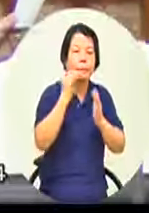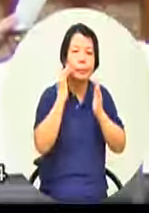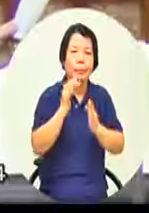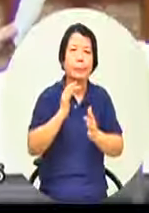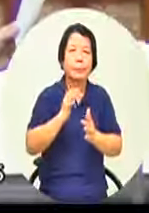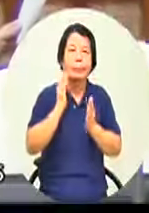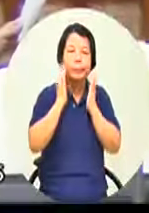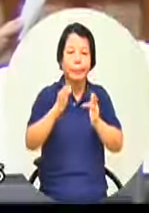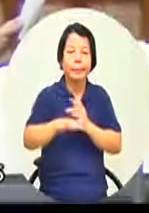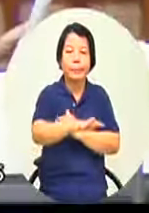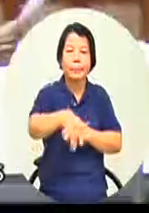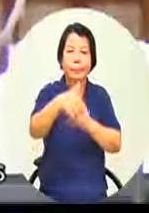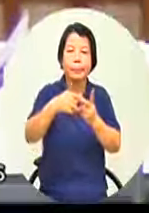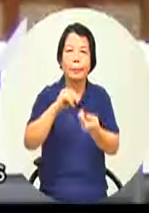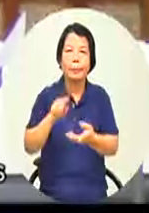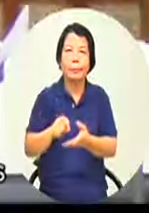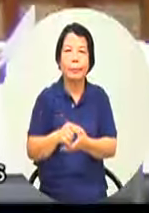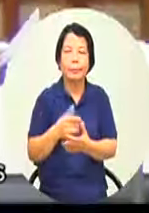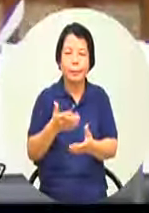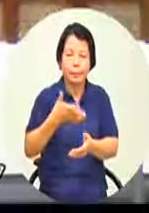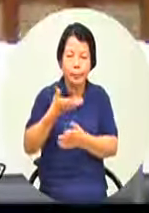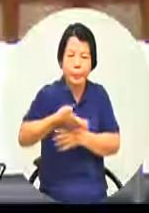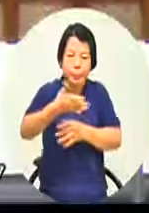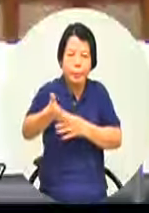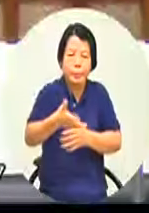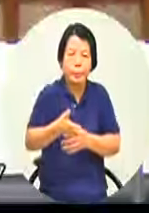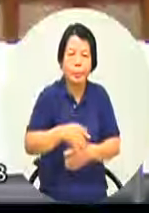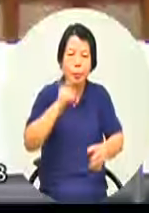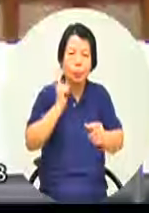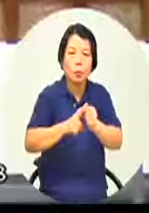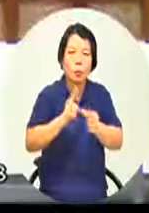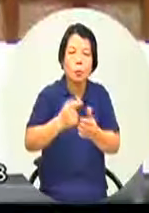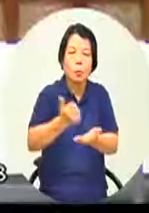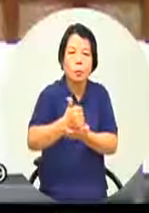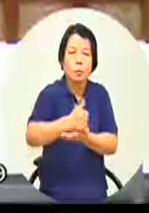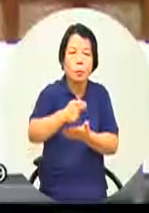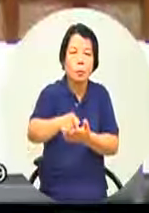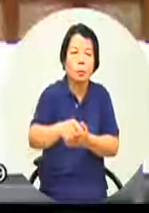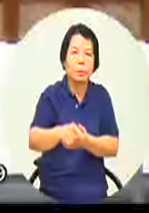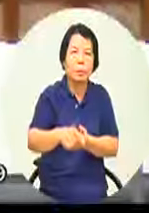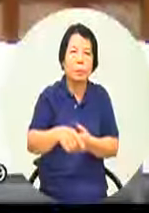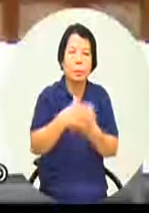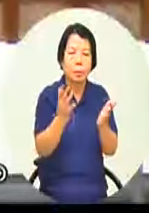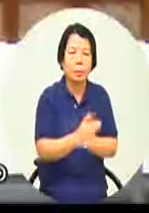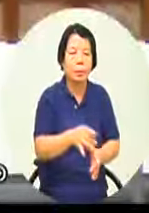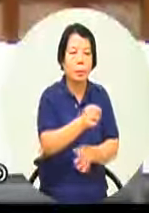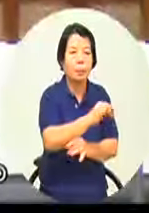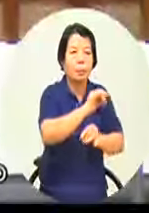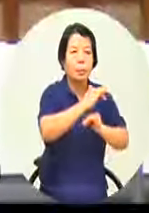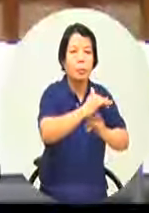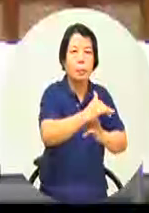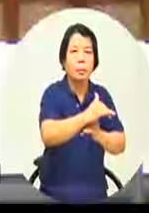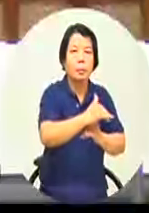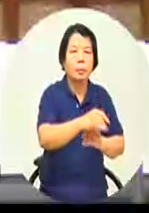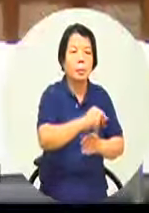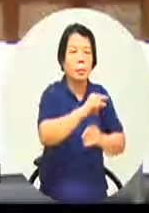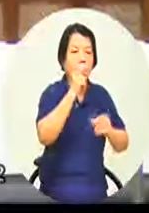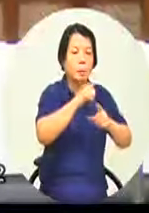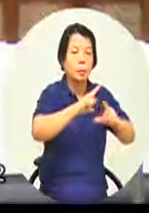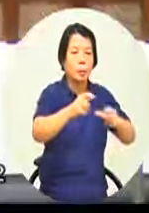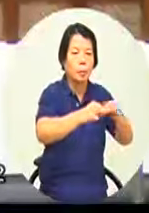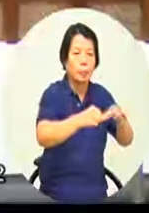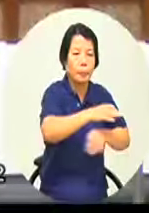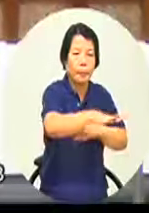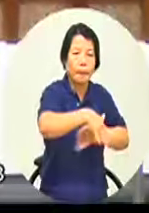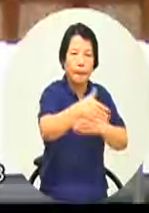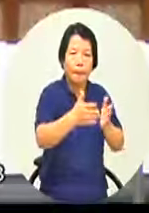这个市场的采购价，它的中盘商还比那个大卖场便宜，消费者会有